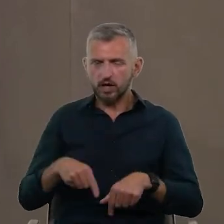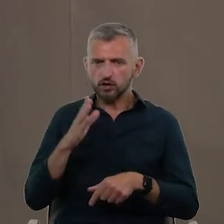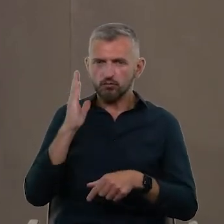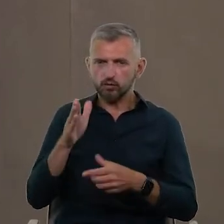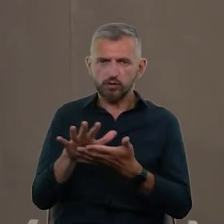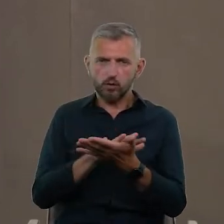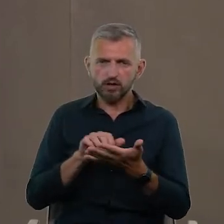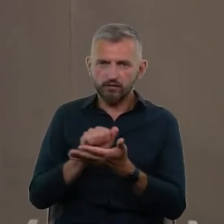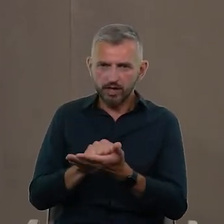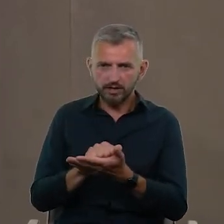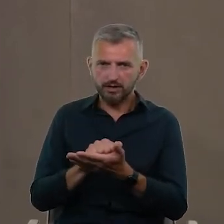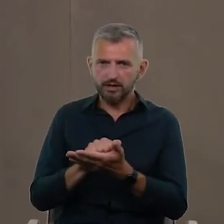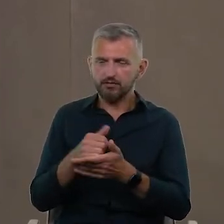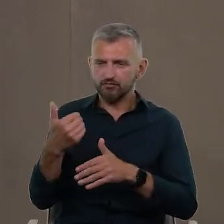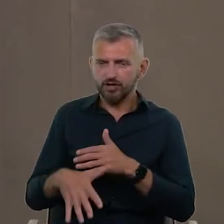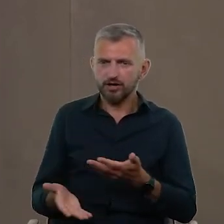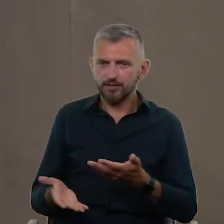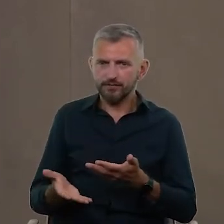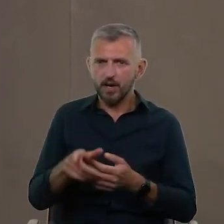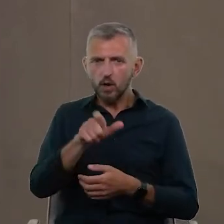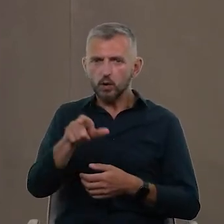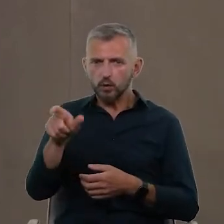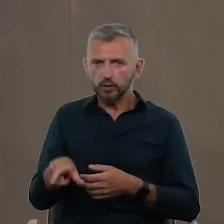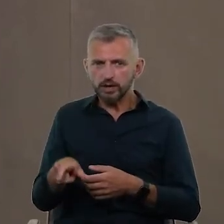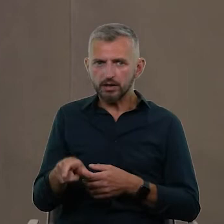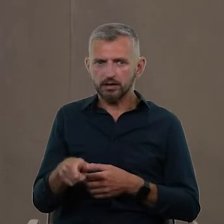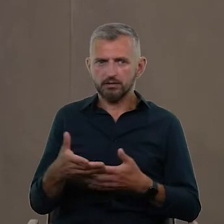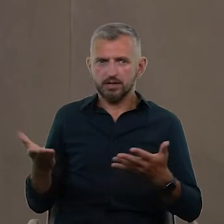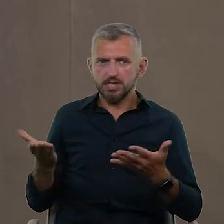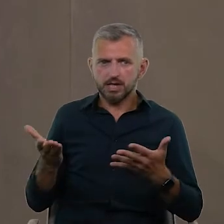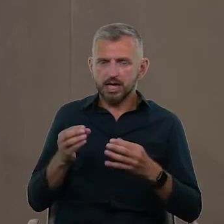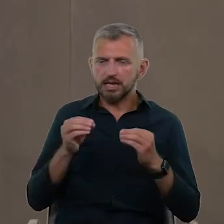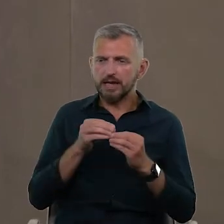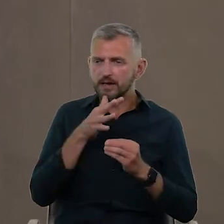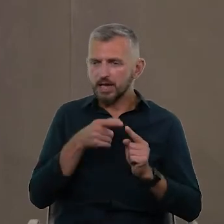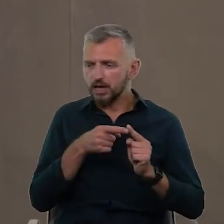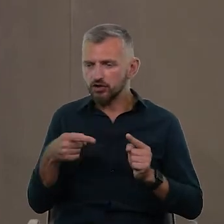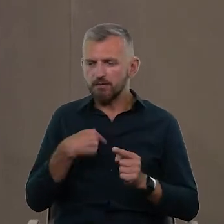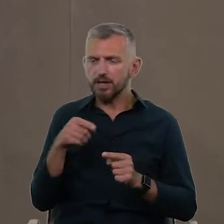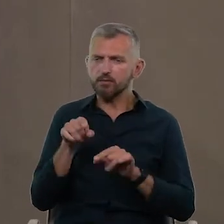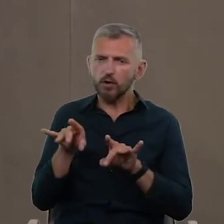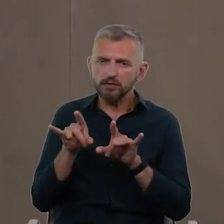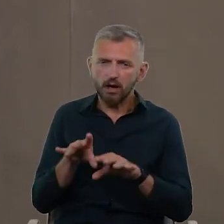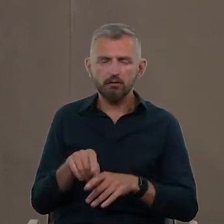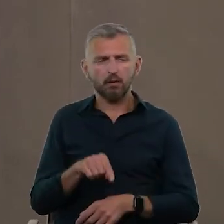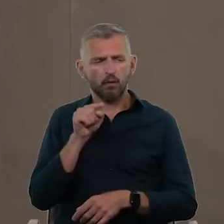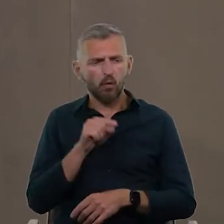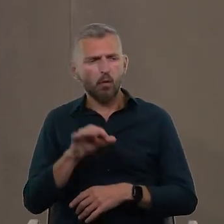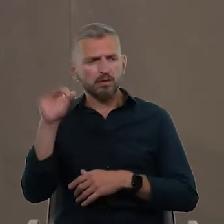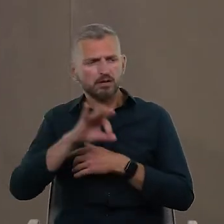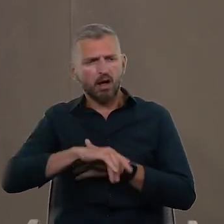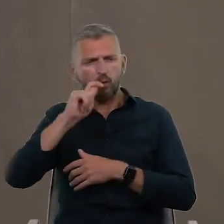будуть зруйновані вже. Да? Тобто люди, які десятиріччями їм розказували, що тут на Західній